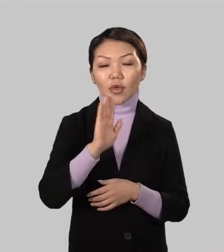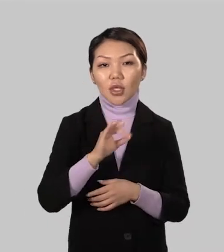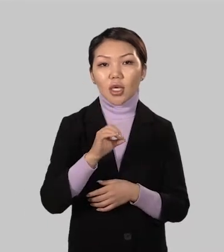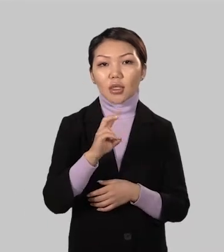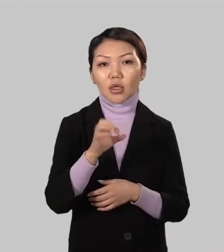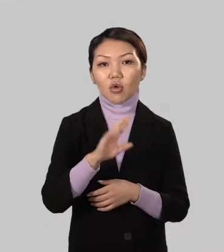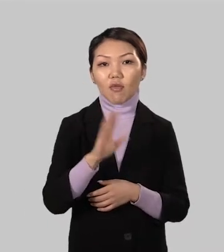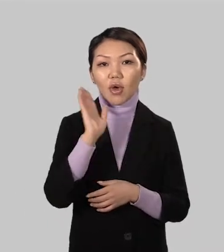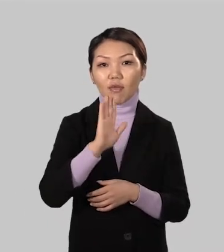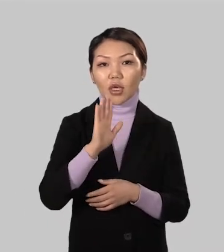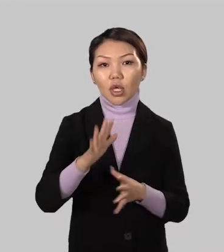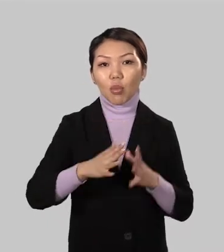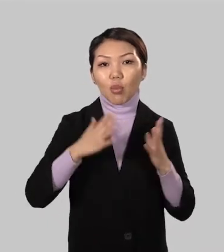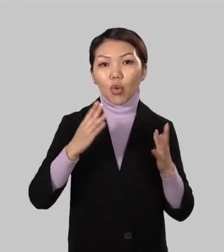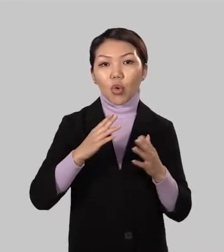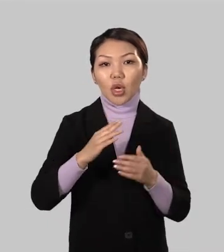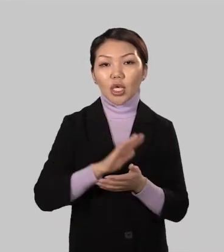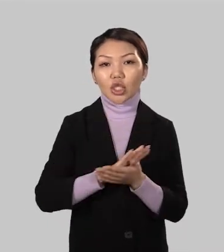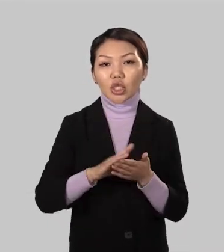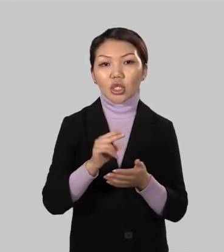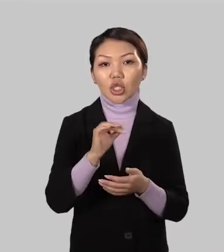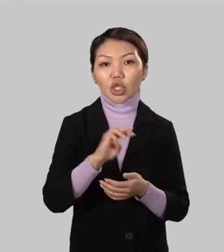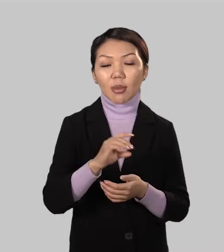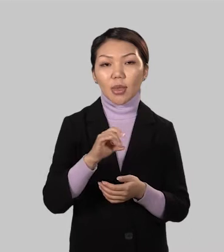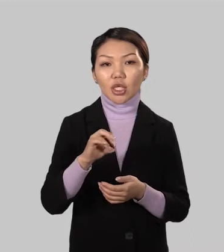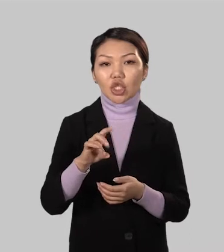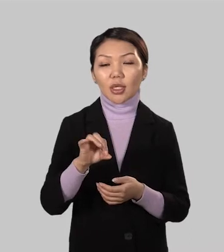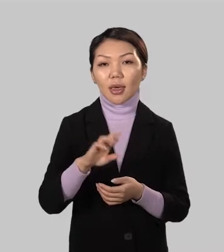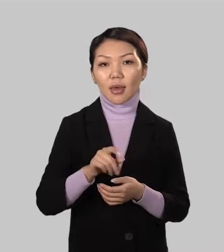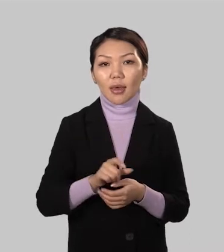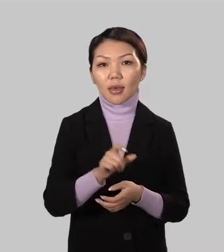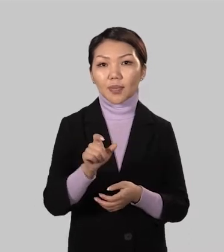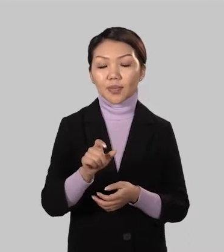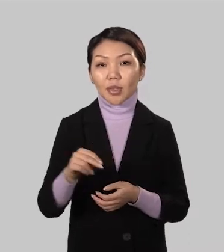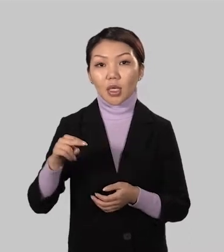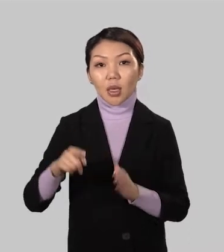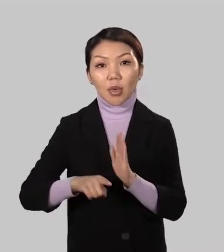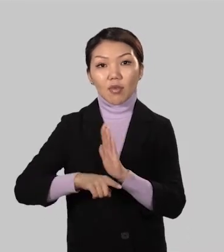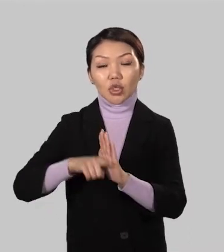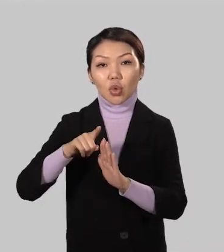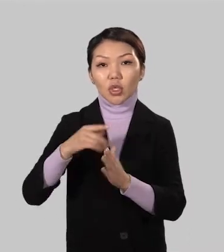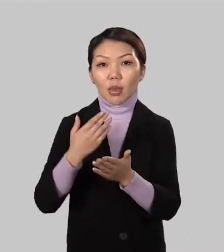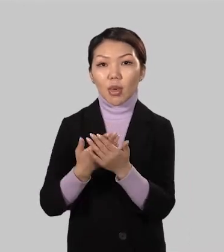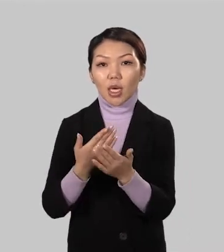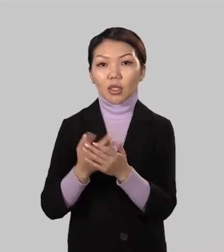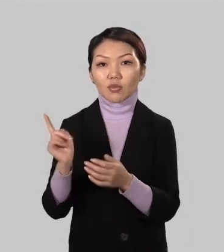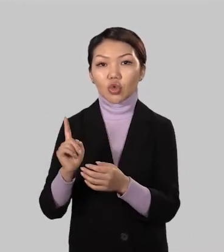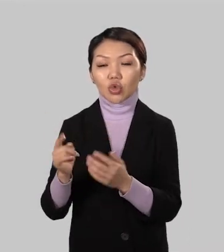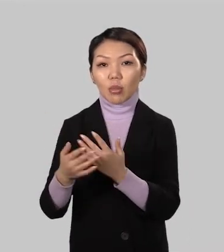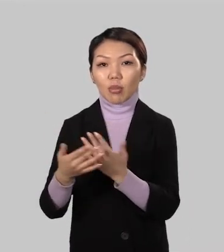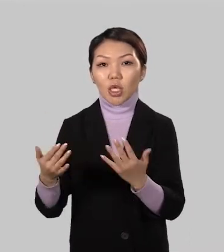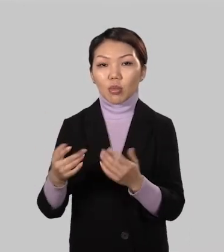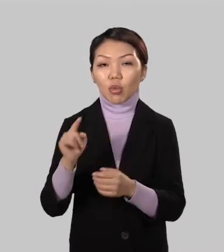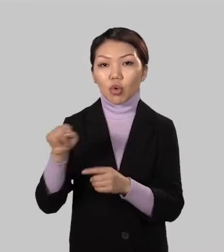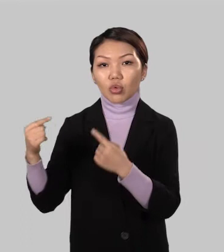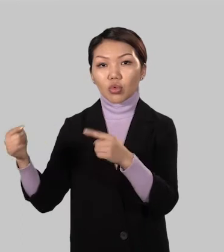чистая чем речная превосходная степень показывает что тот или иной предмет